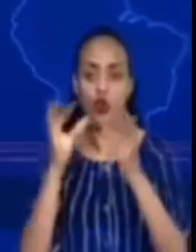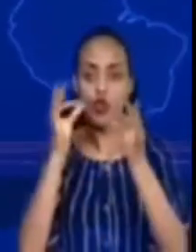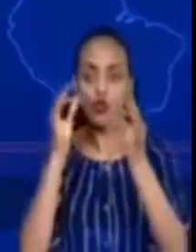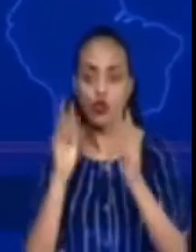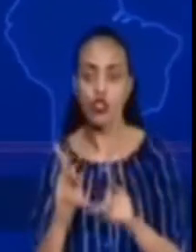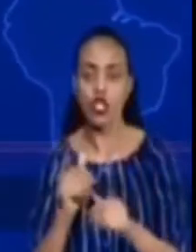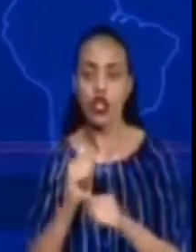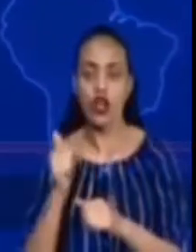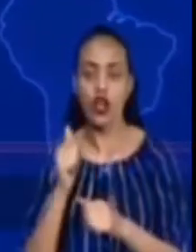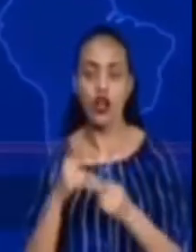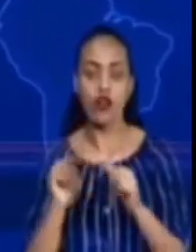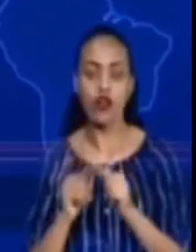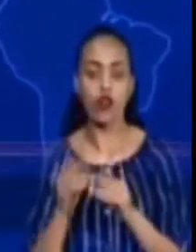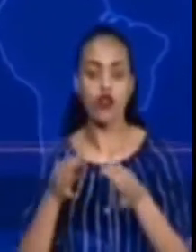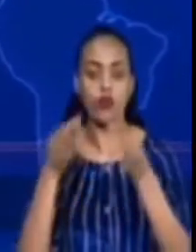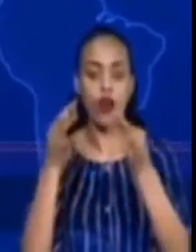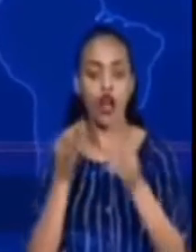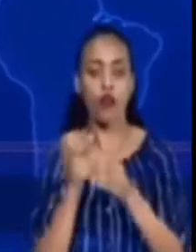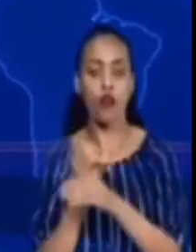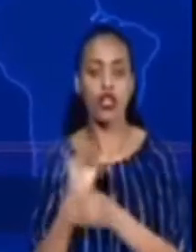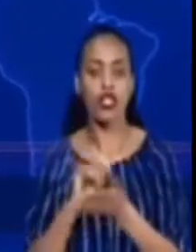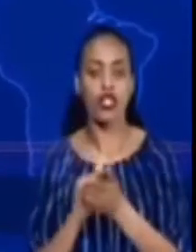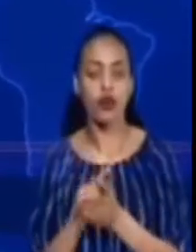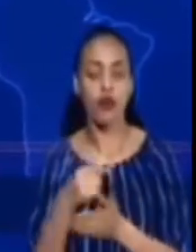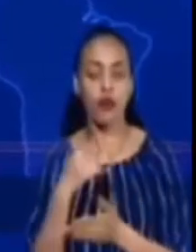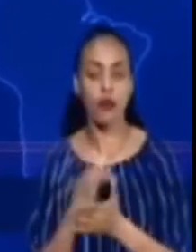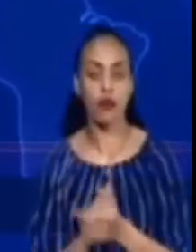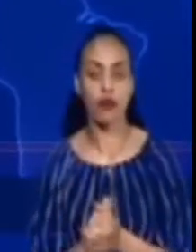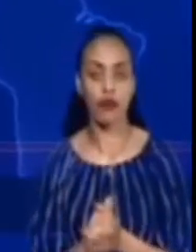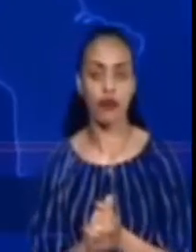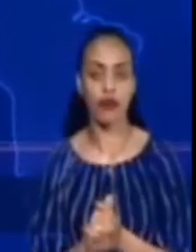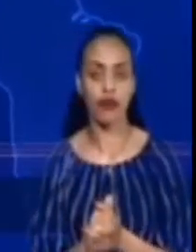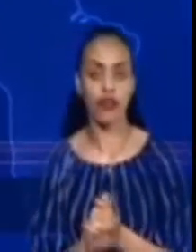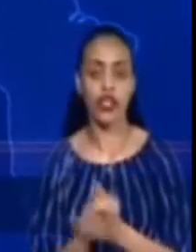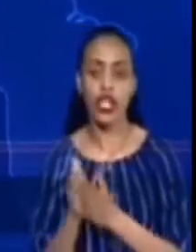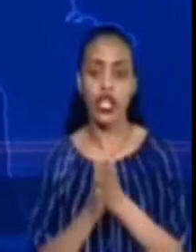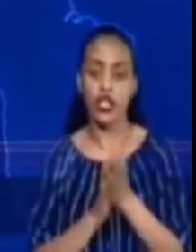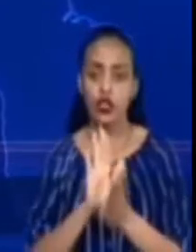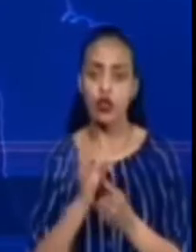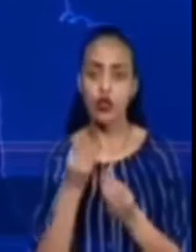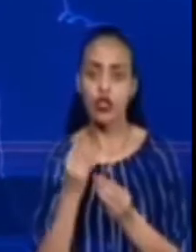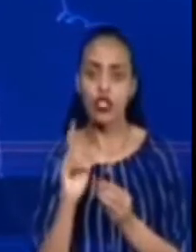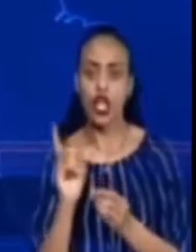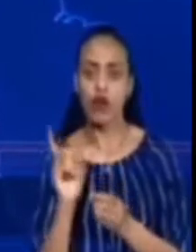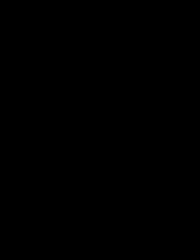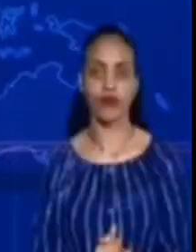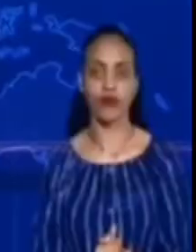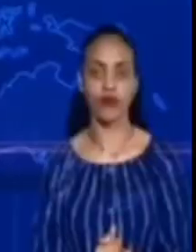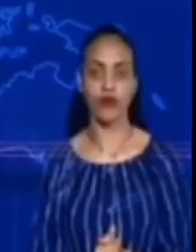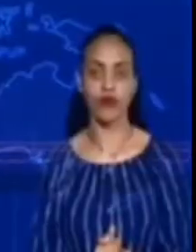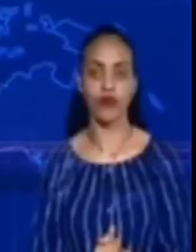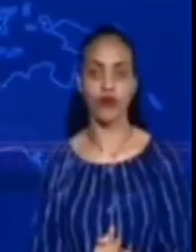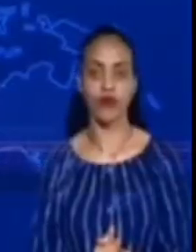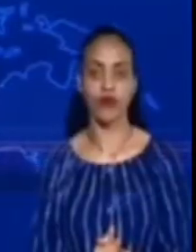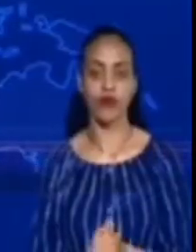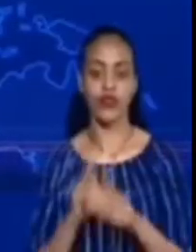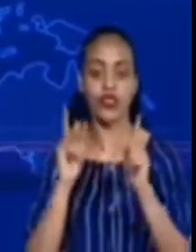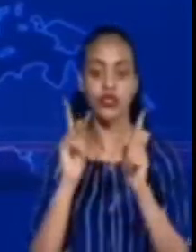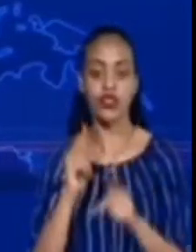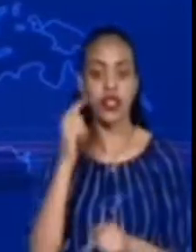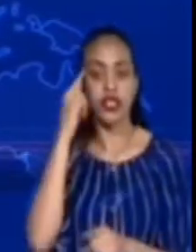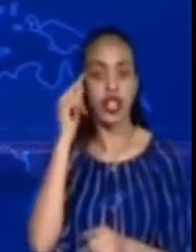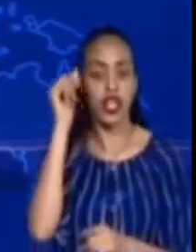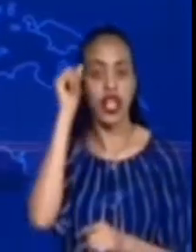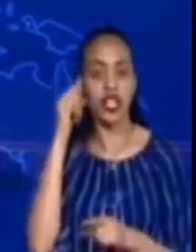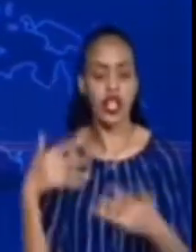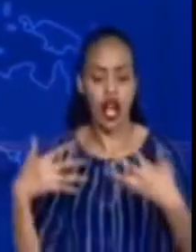ኤዱኬሽናሊ በእውቀት ዝቅ የሚልበት፣ ወይ ተማሩት ዴቢአንስ ፕሮፌሽናሊ ምንም ሙያ የሌለው፣